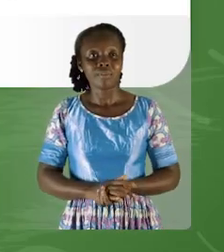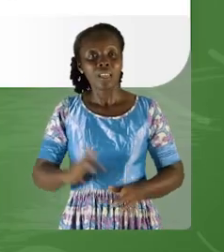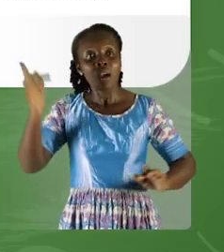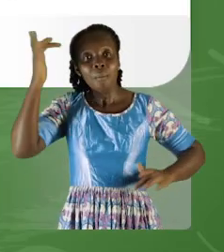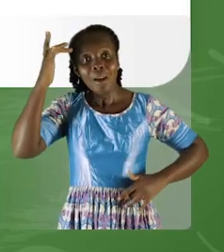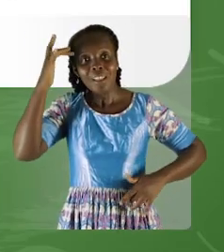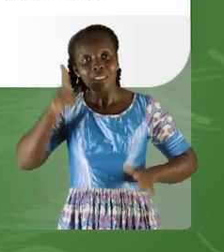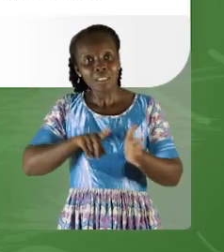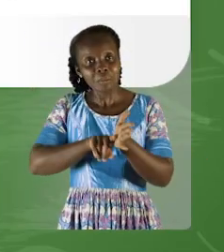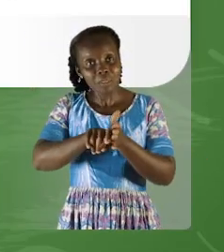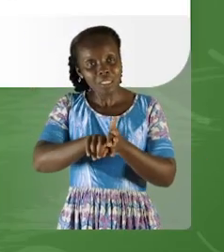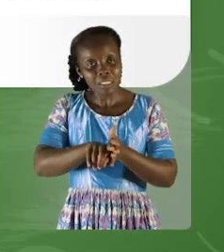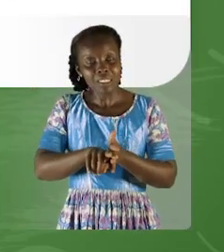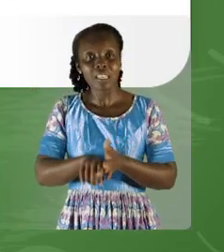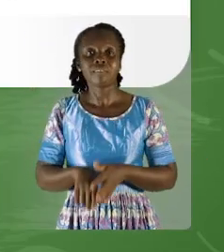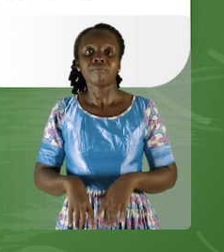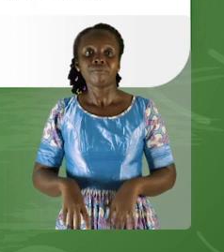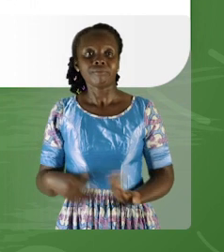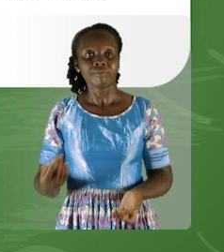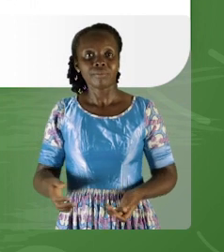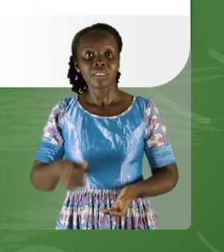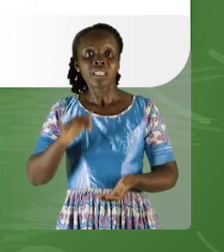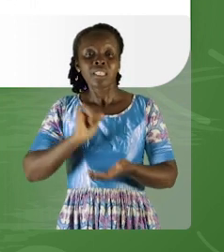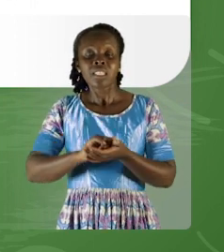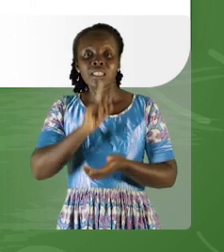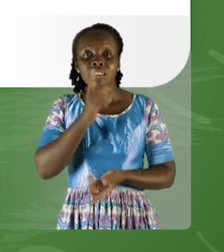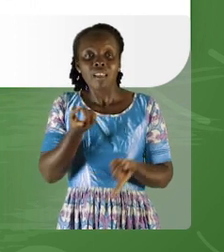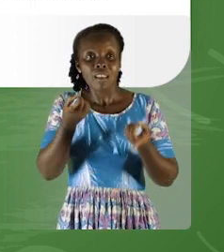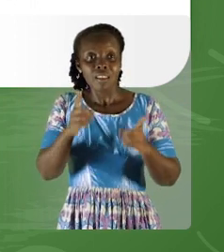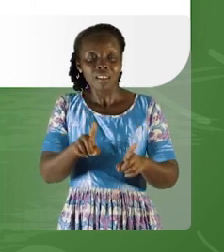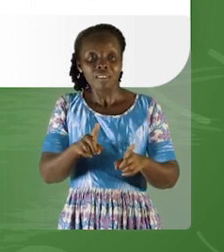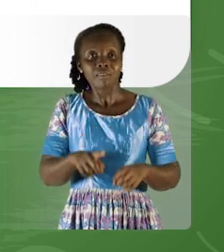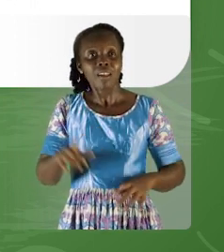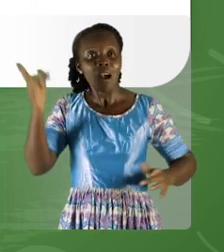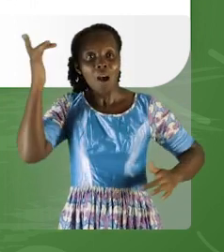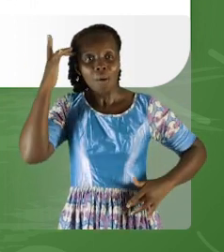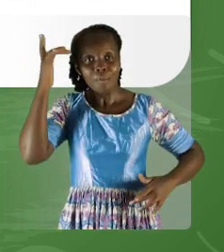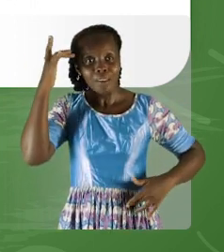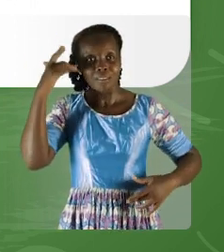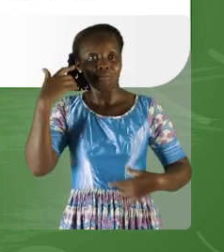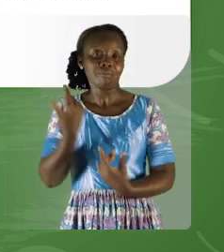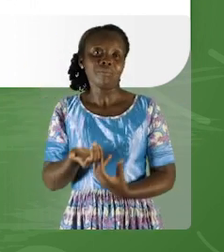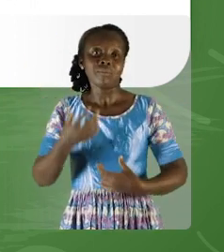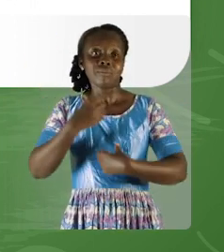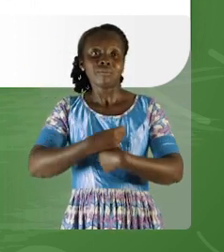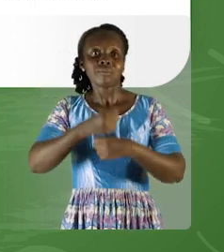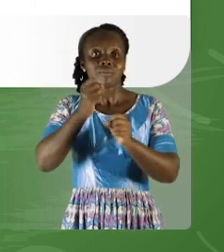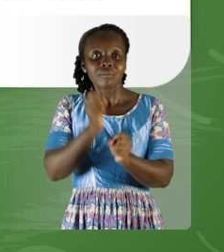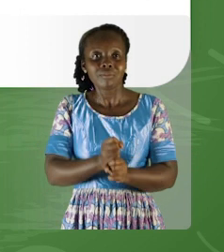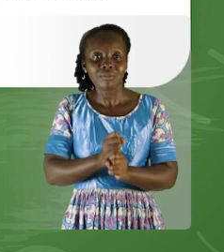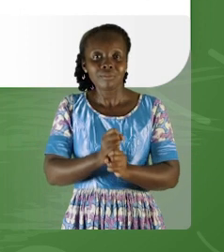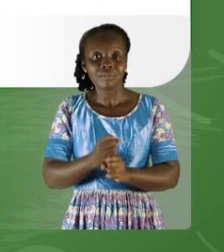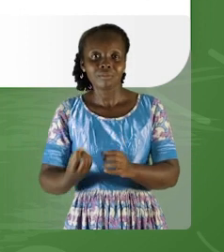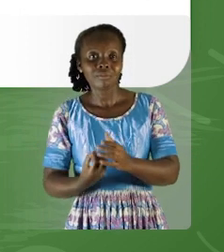maladies parasitaires ou parasitoses sont des maladies